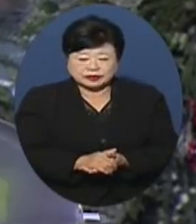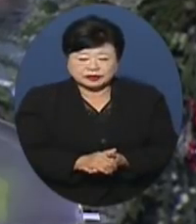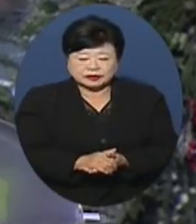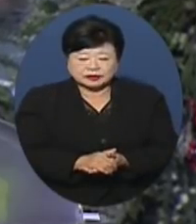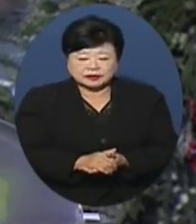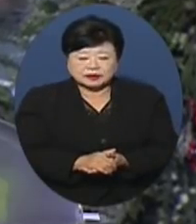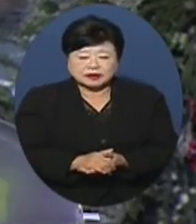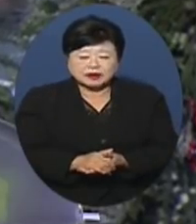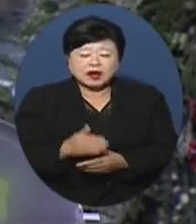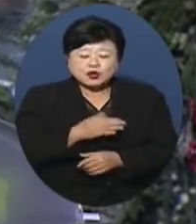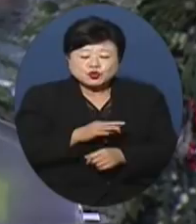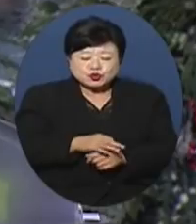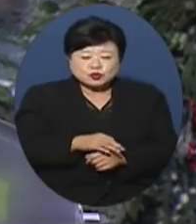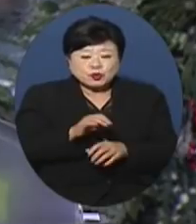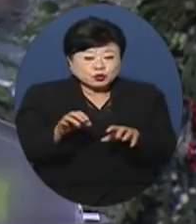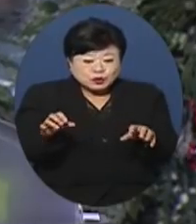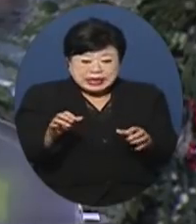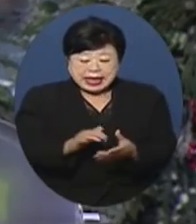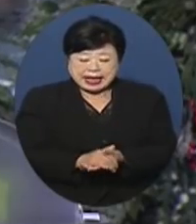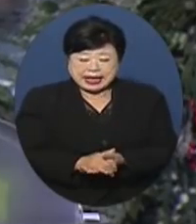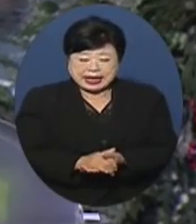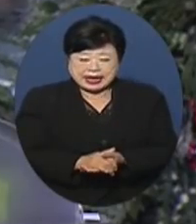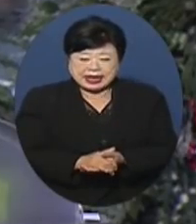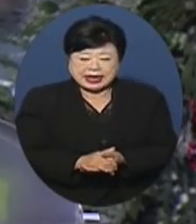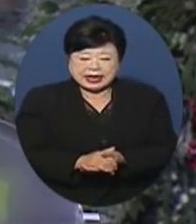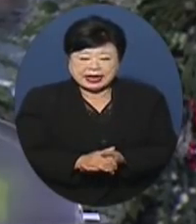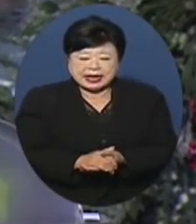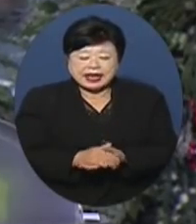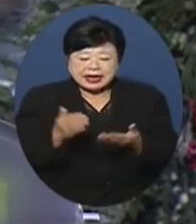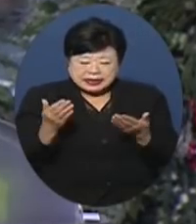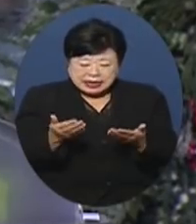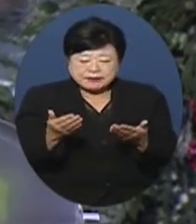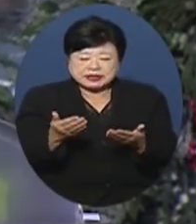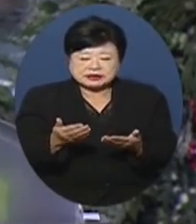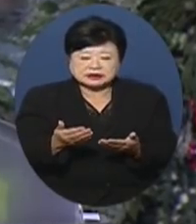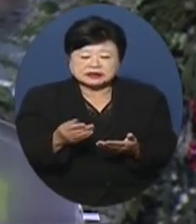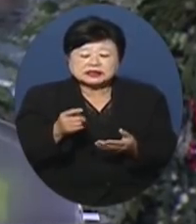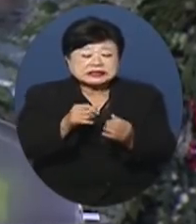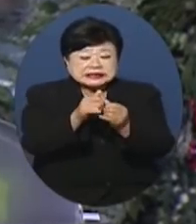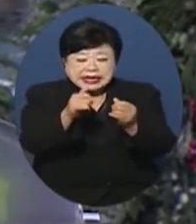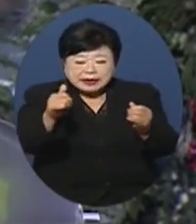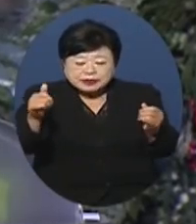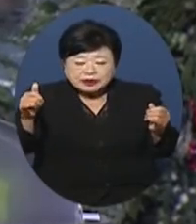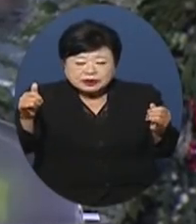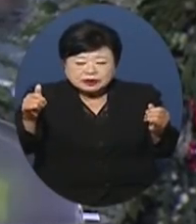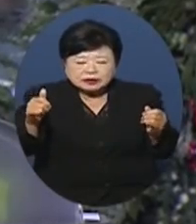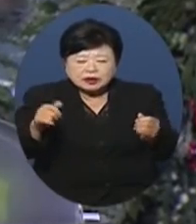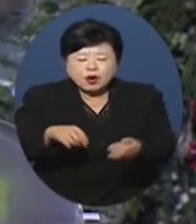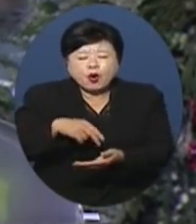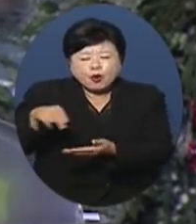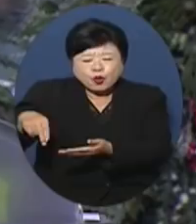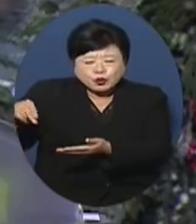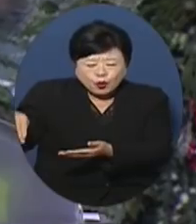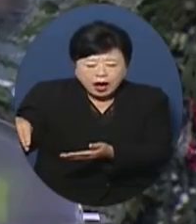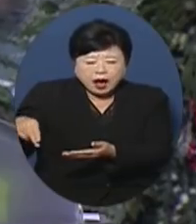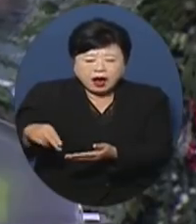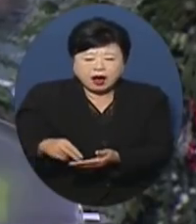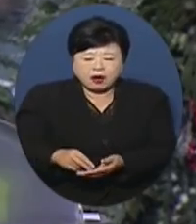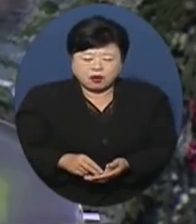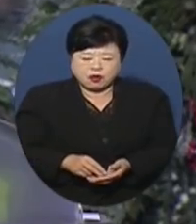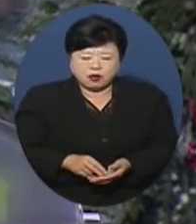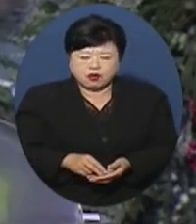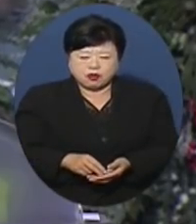육 모든 부분에 역사하여 그 사람을 호독하고